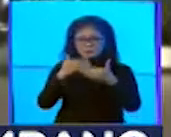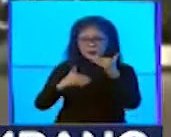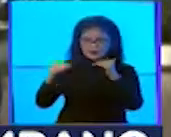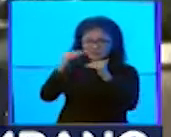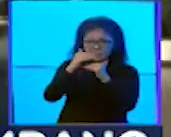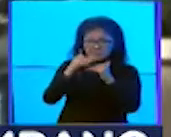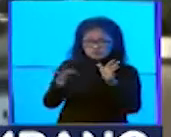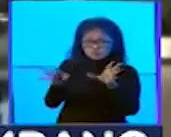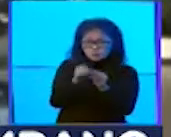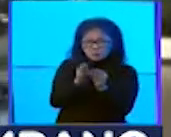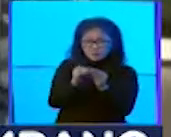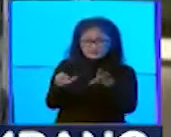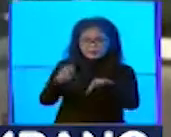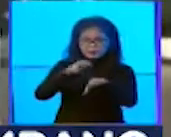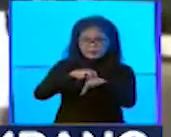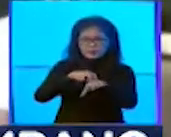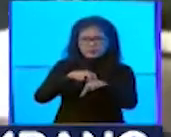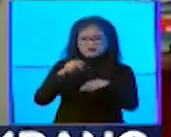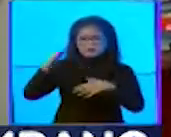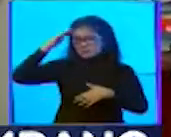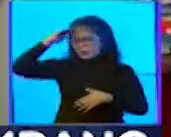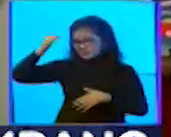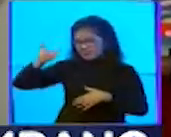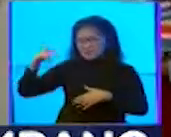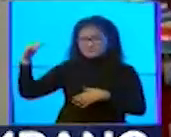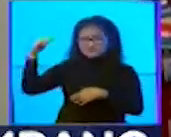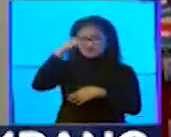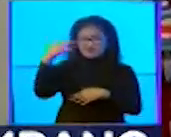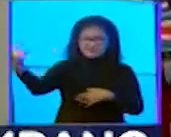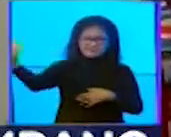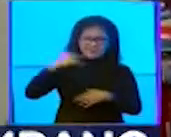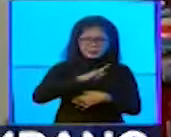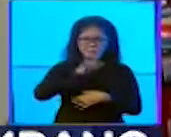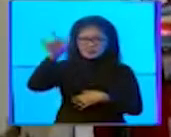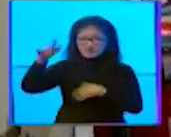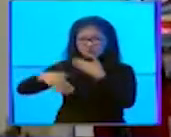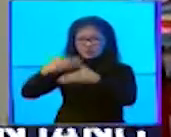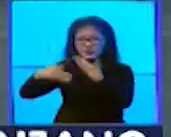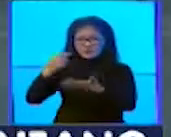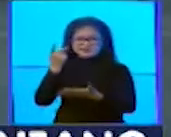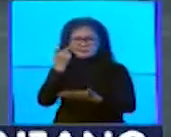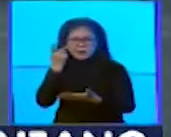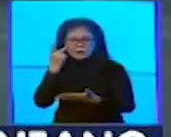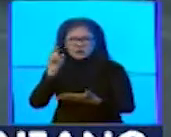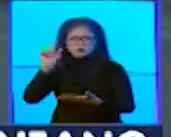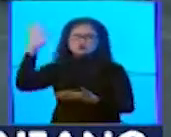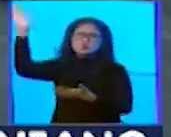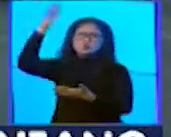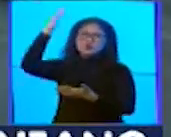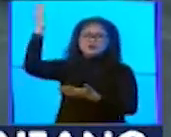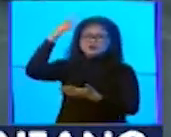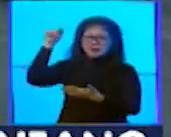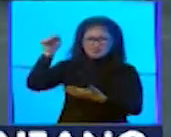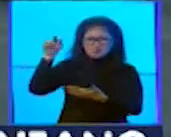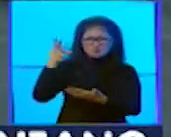di area keberangkatan dan kedatangan. Pengelola bandara juga mengantisipasi cuaca buruk yang bisa berimbas pada keterlambatan